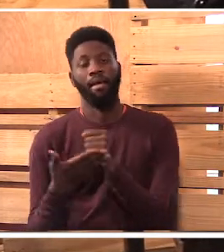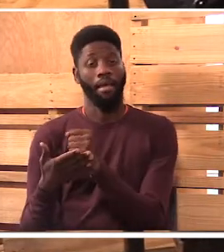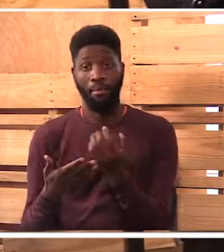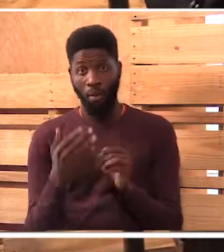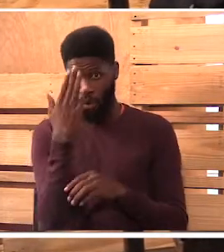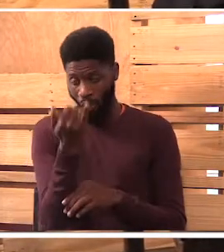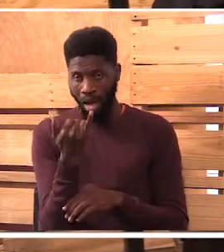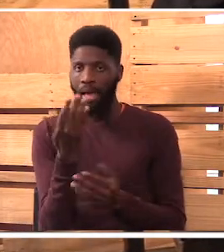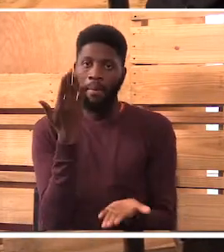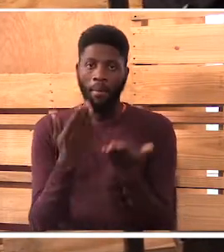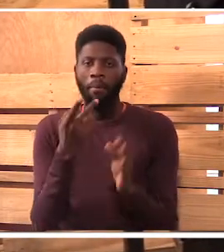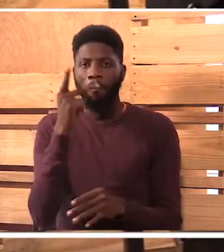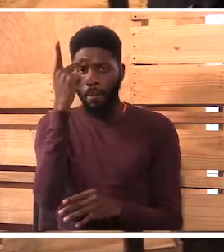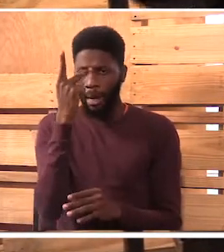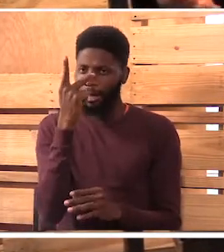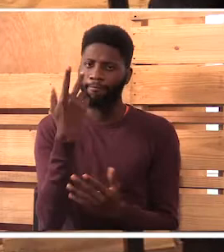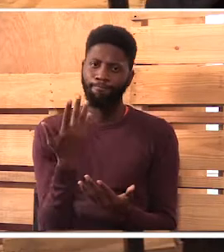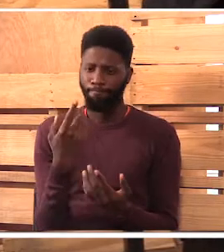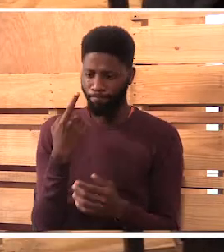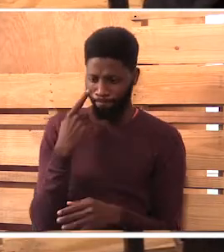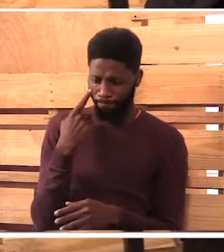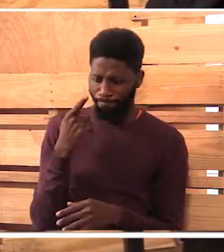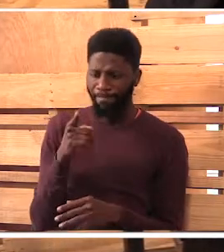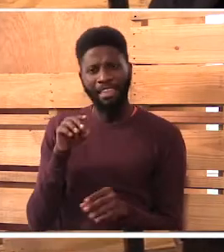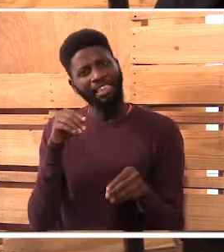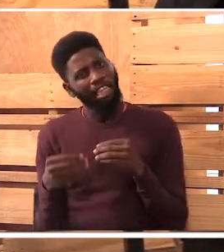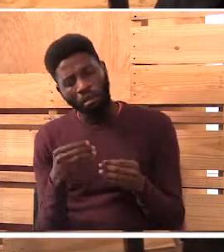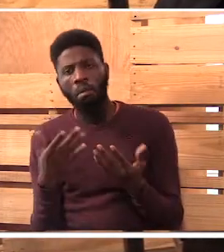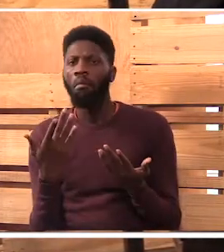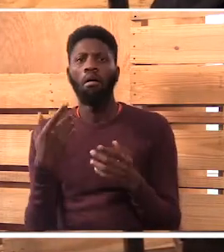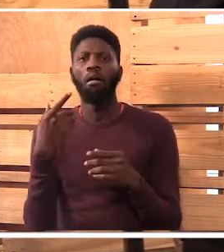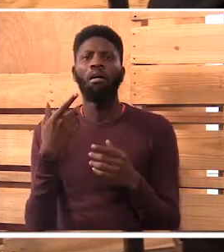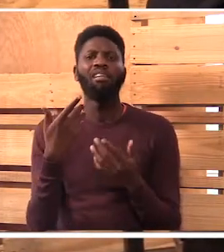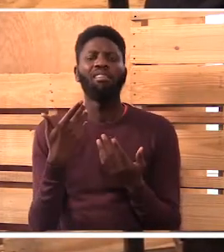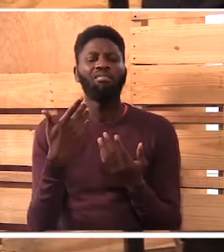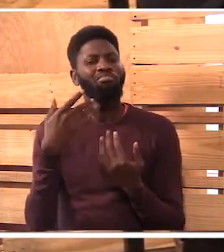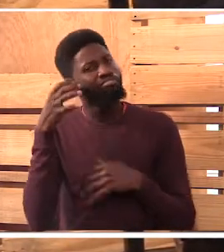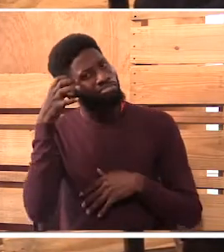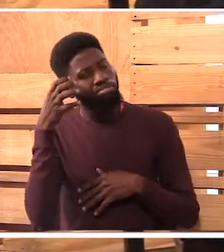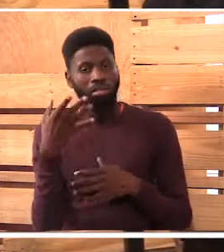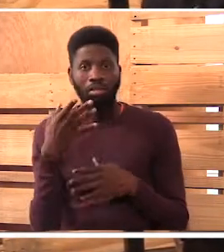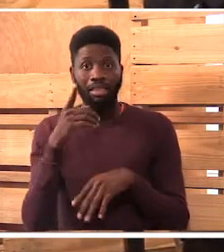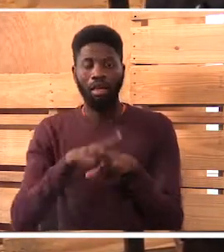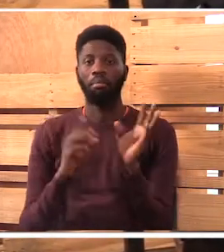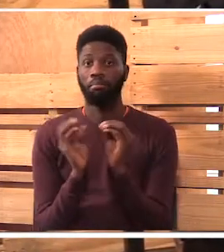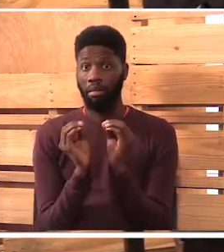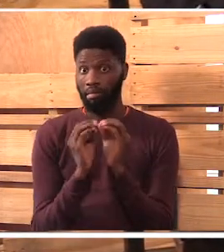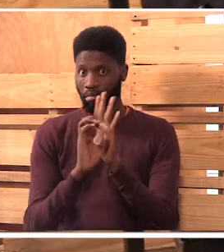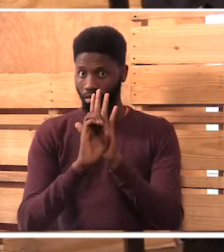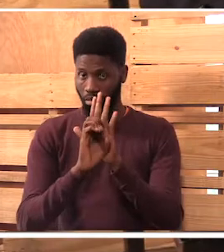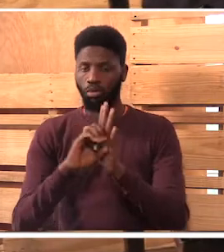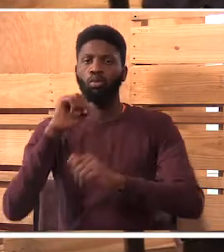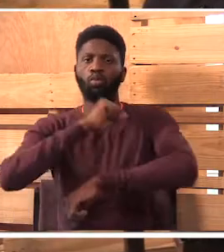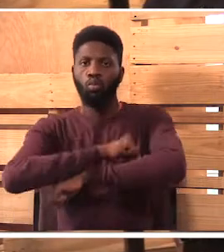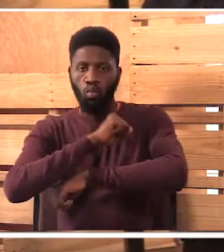Kwa mana, mzazi anaona he is disabled and maybe haezi sikia. So, kwa mkutano, like, for example, in